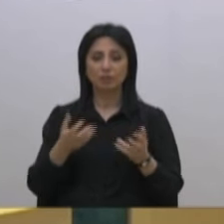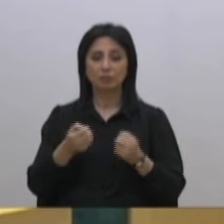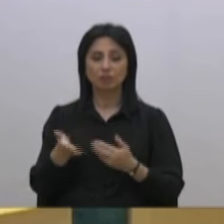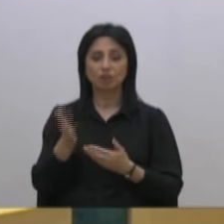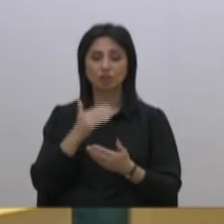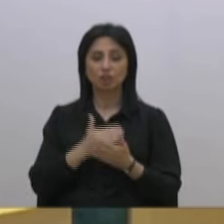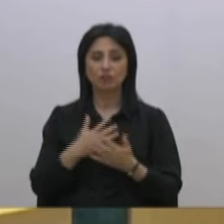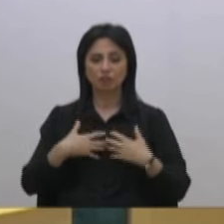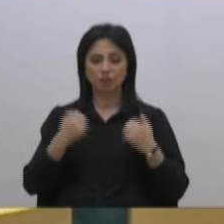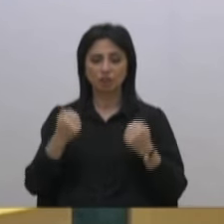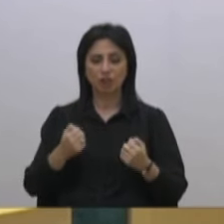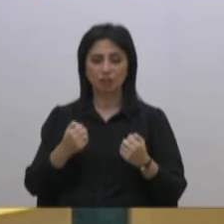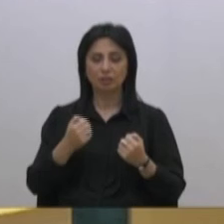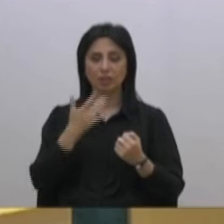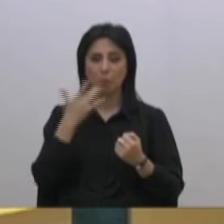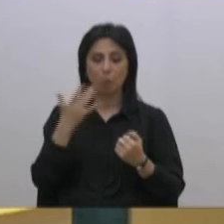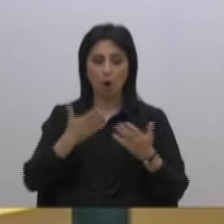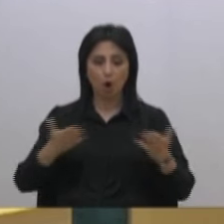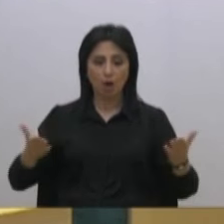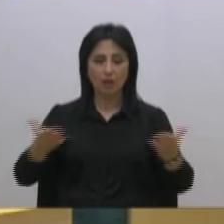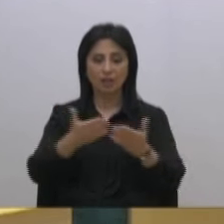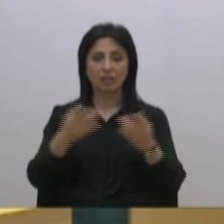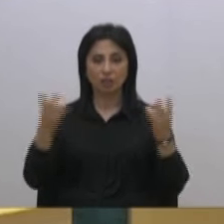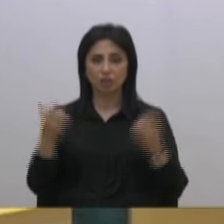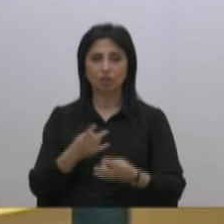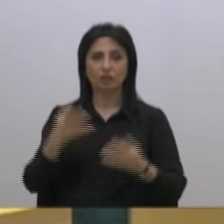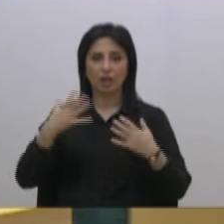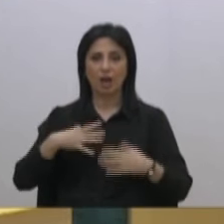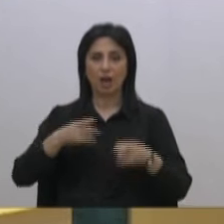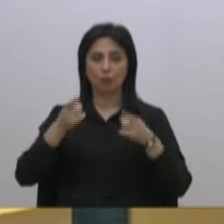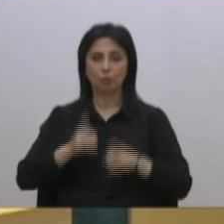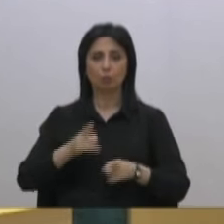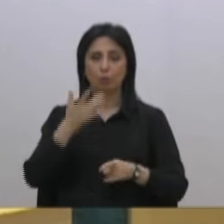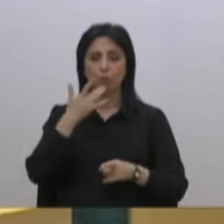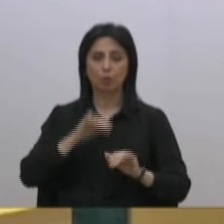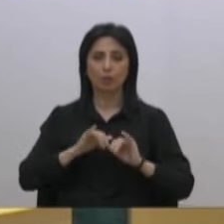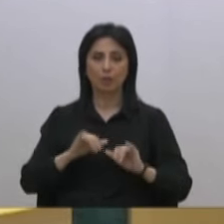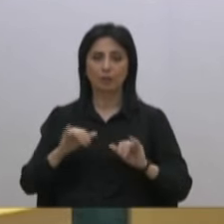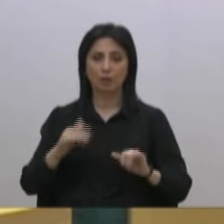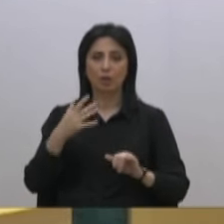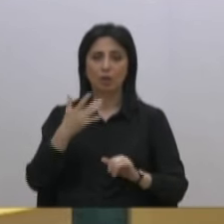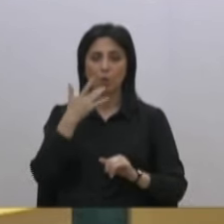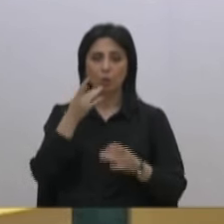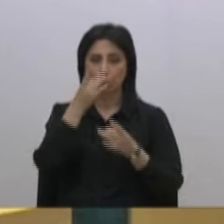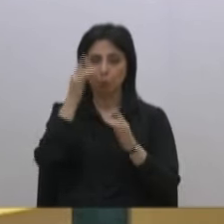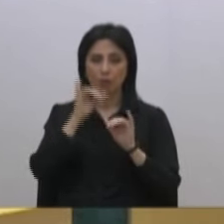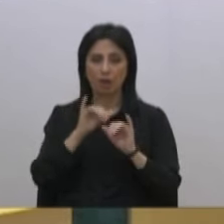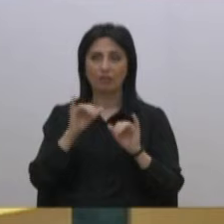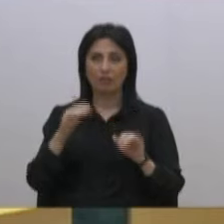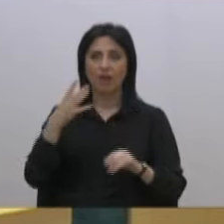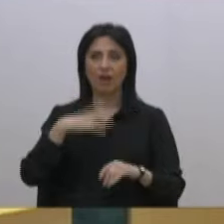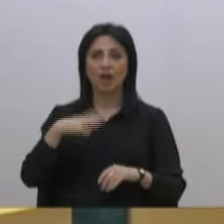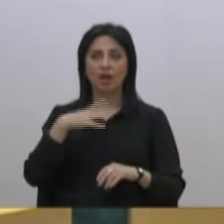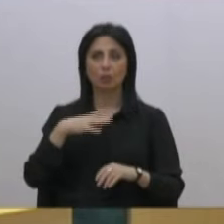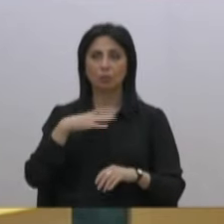შედეგად ჯანსაღ პოლიტიკურ სპექტს, რომელიც ასე ჯერდება ქართული პოლიტიკის განვითარებას, პოლიტიკური კულტურის განვითარებას,